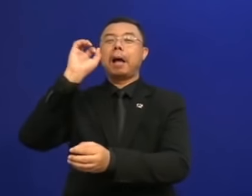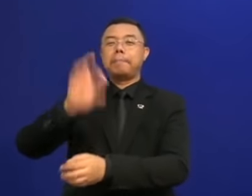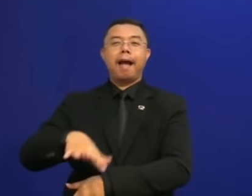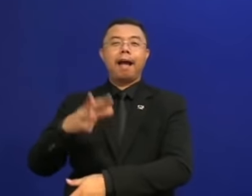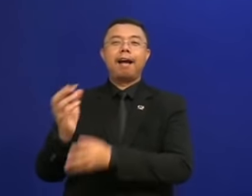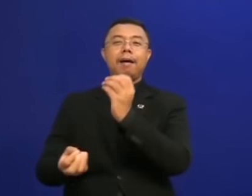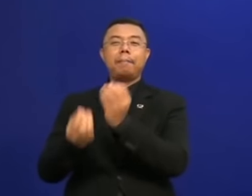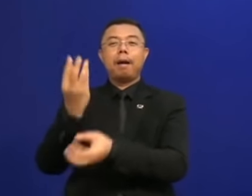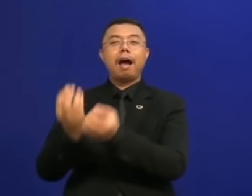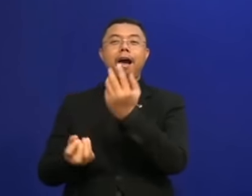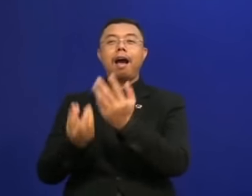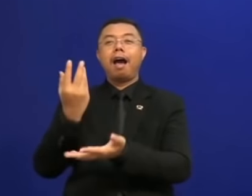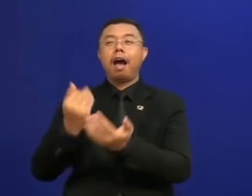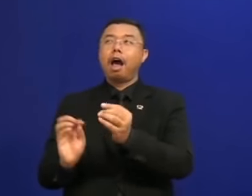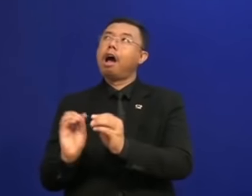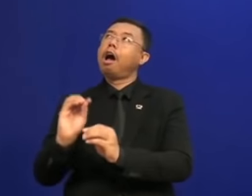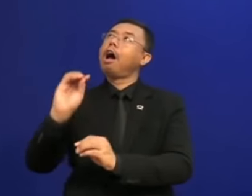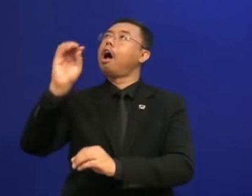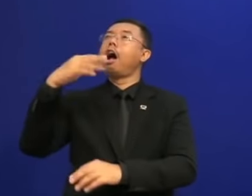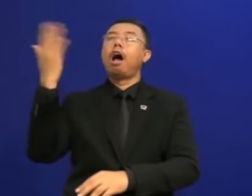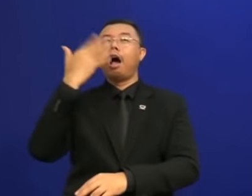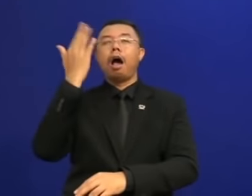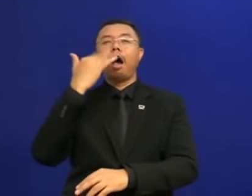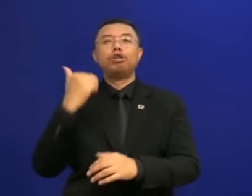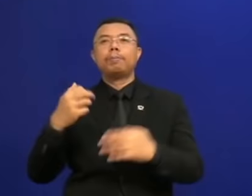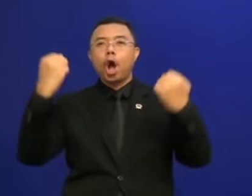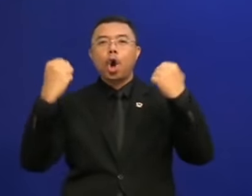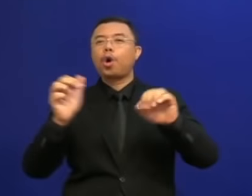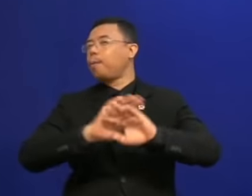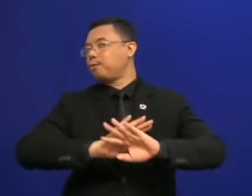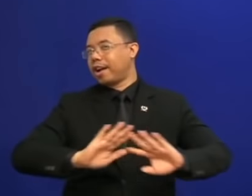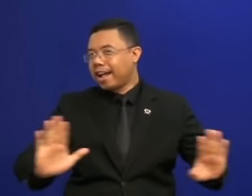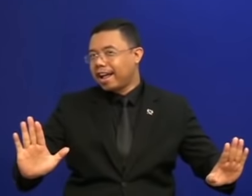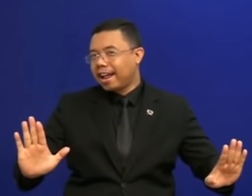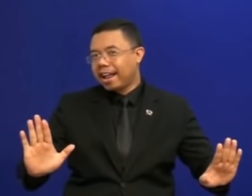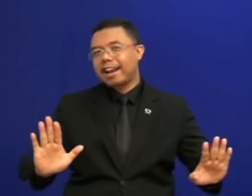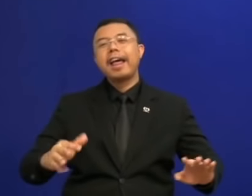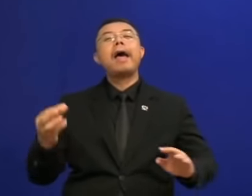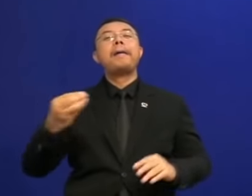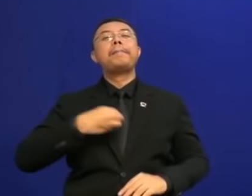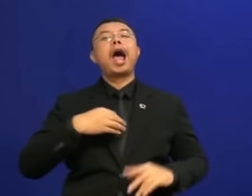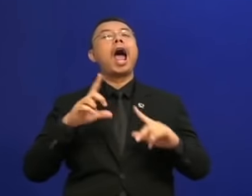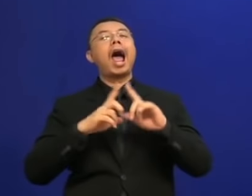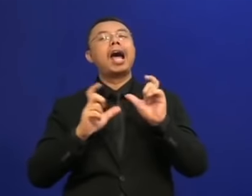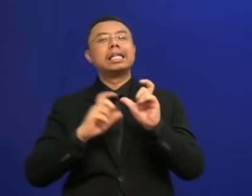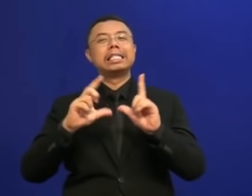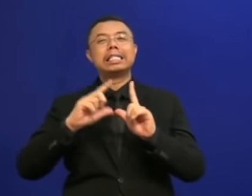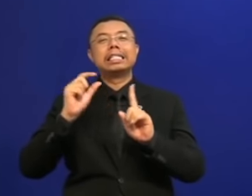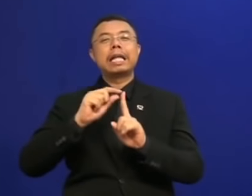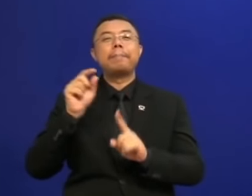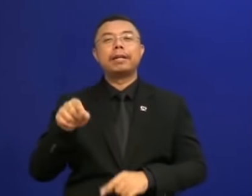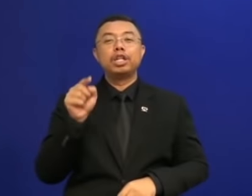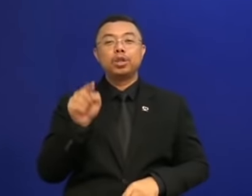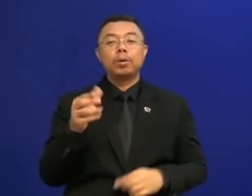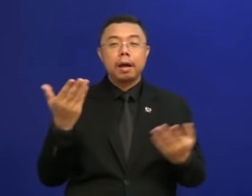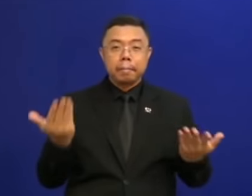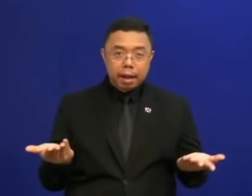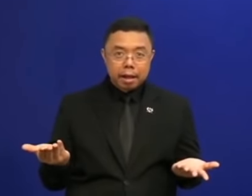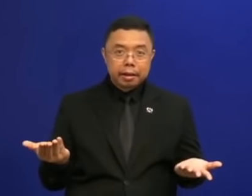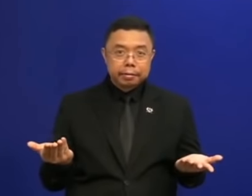sampah berasap-asap biar kokoh. Oh bukan, maksudnya asap di situ